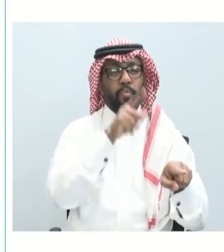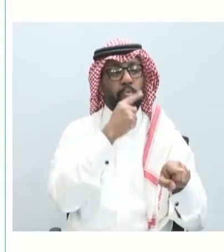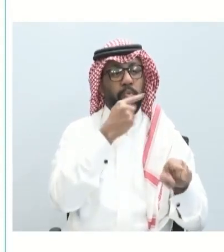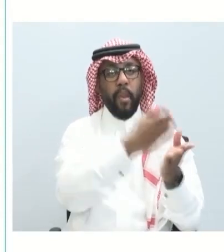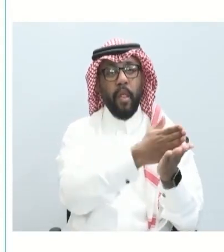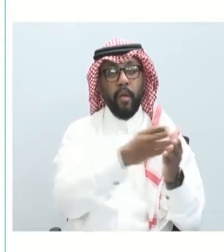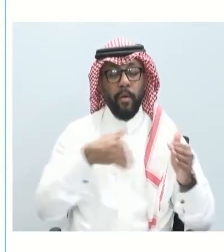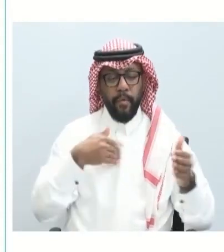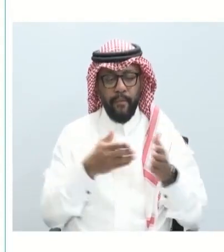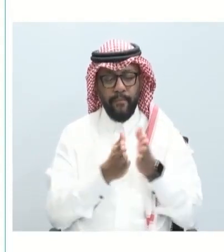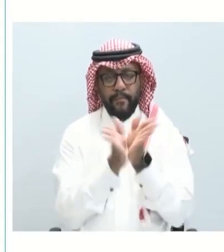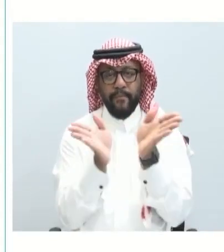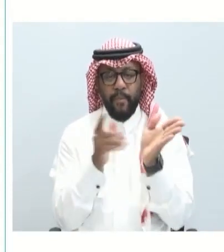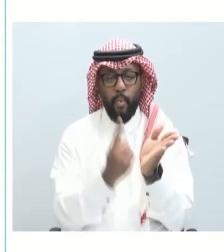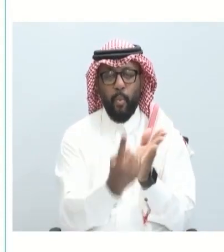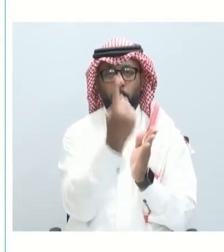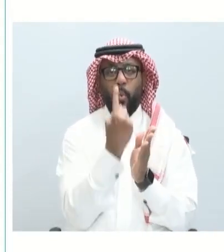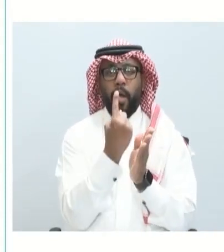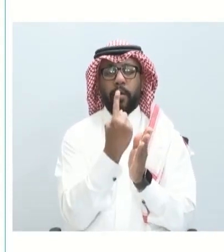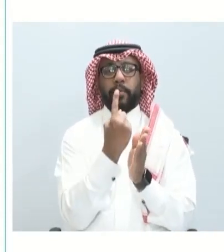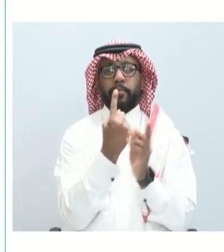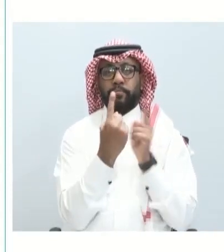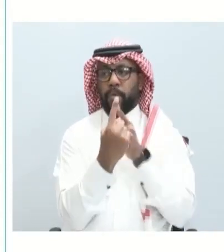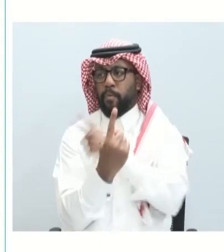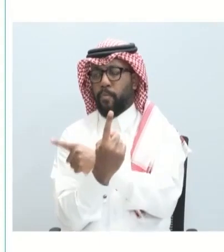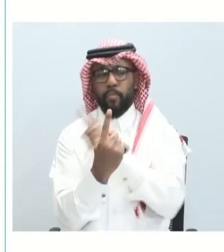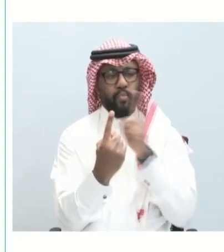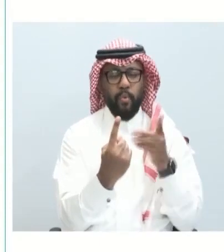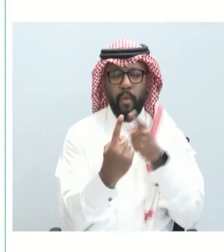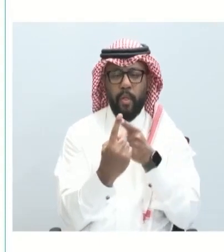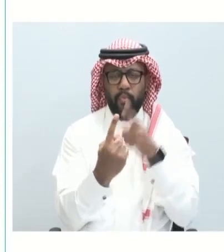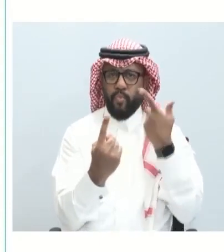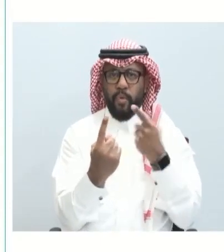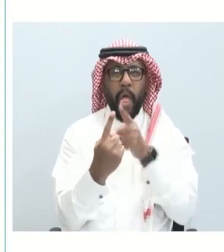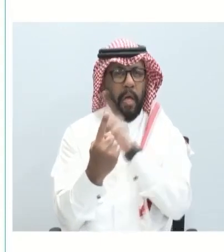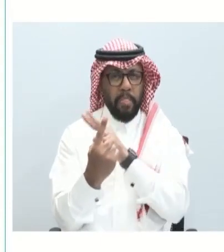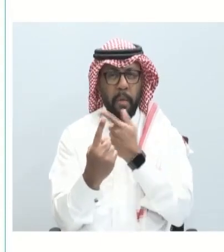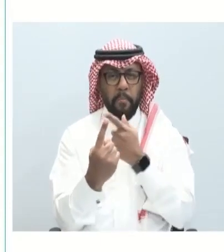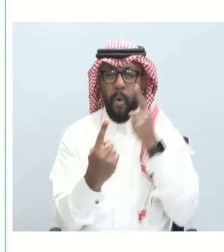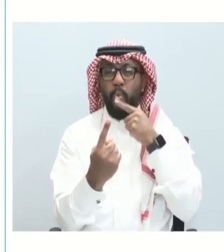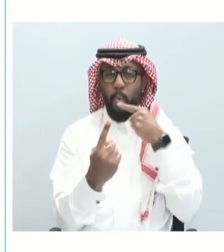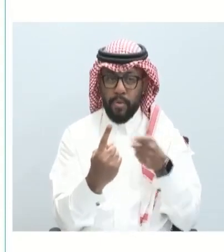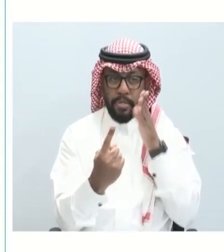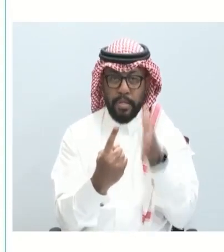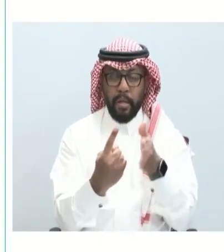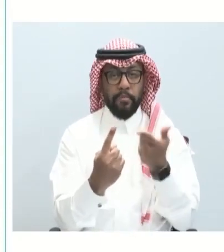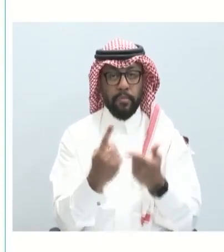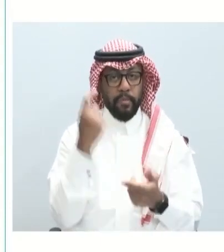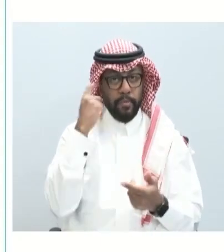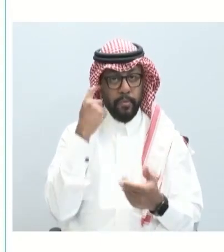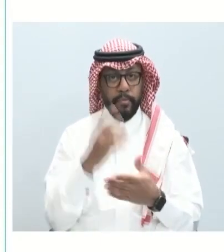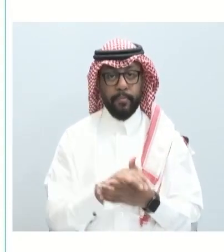واقف ولكنك لا تعرف الى اي المدينتين ينتمي مسموح لك